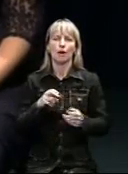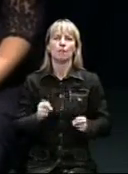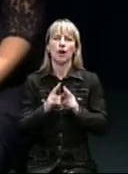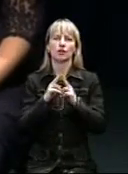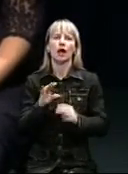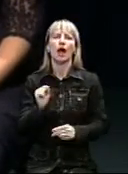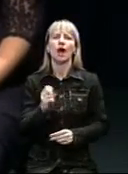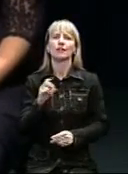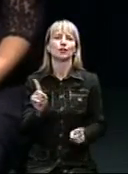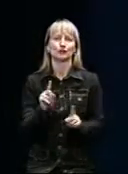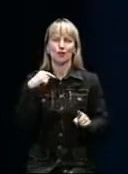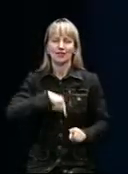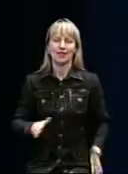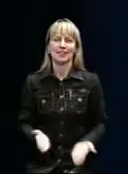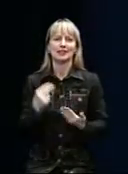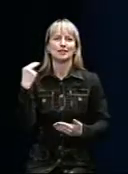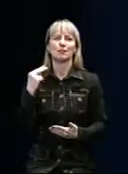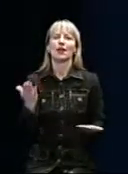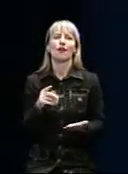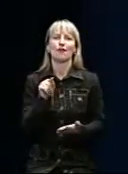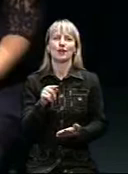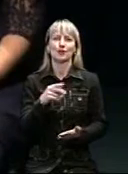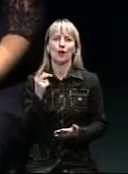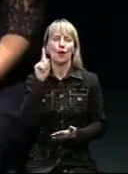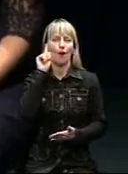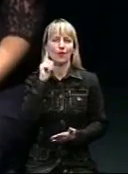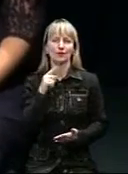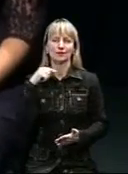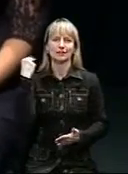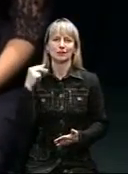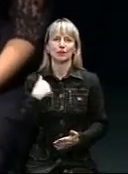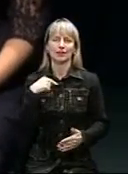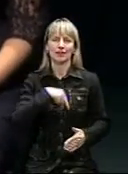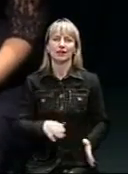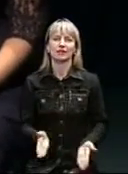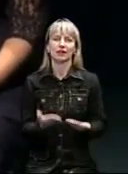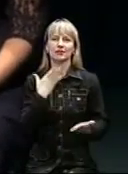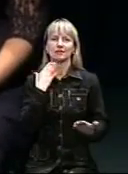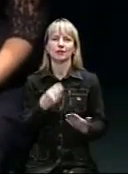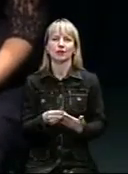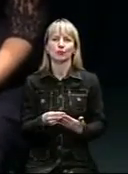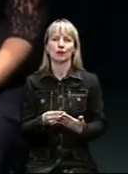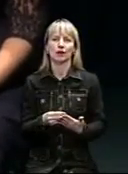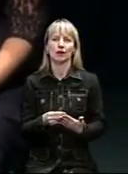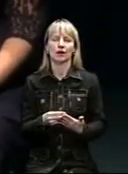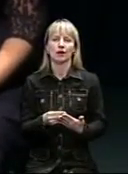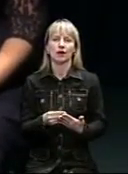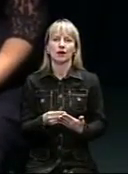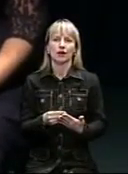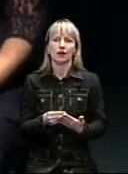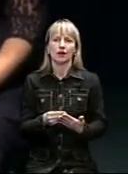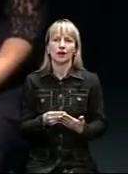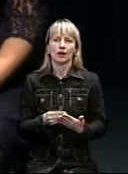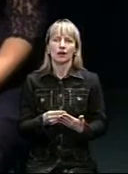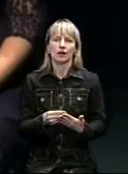надихає Запоріжжя? От якого воно кольору? Запоріжжя мене надихає своїми порогами нашого